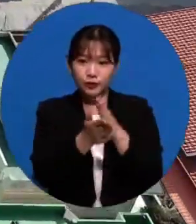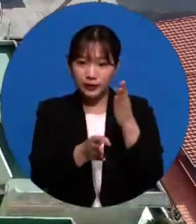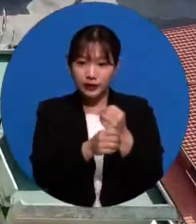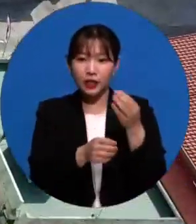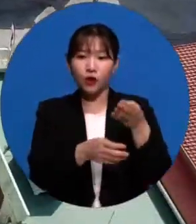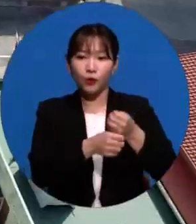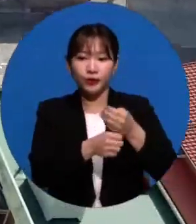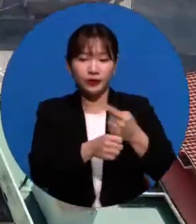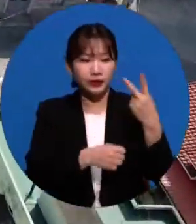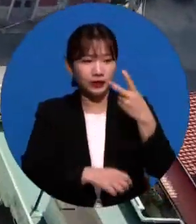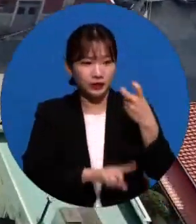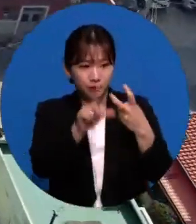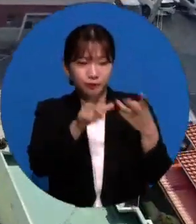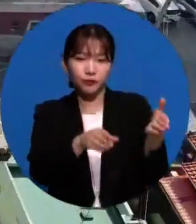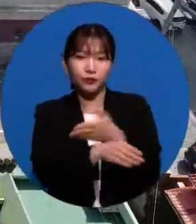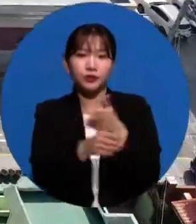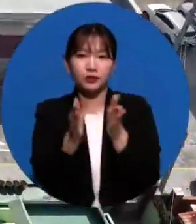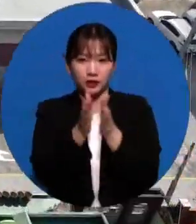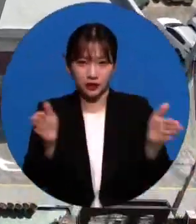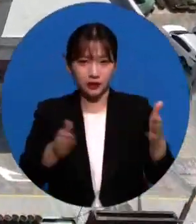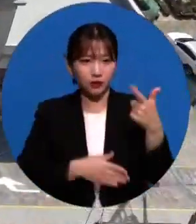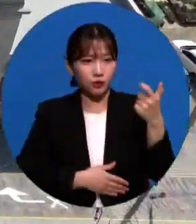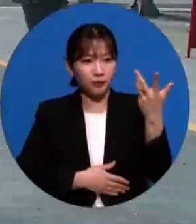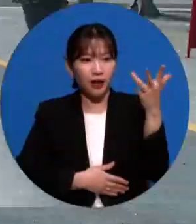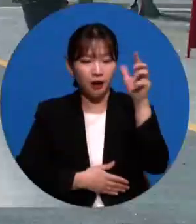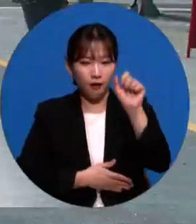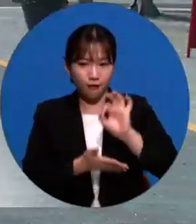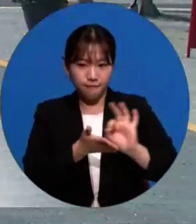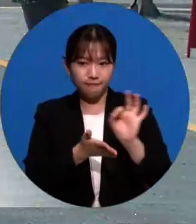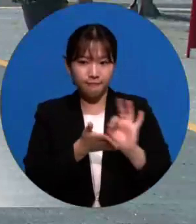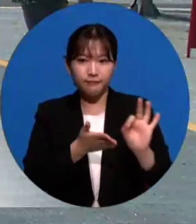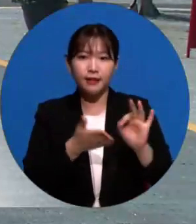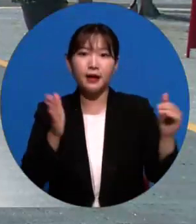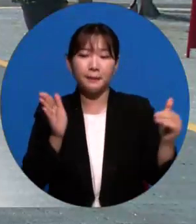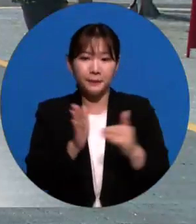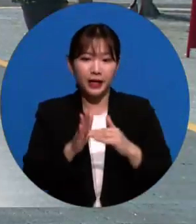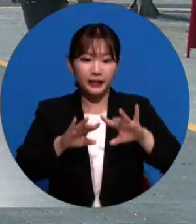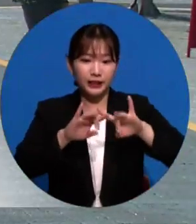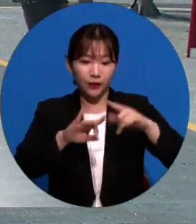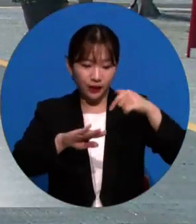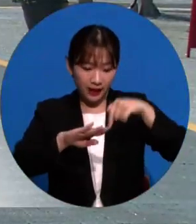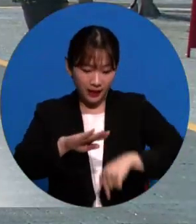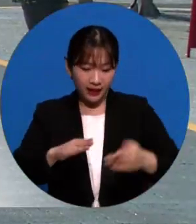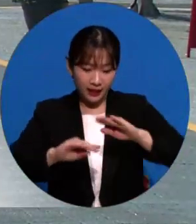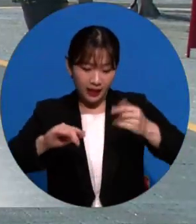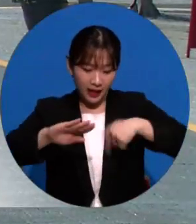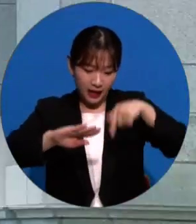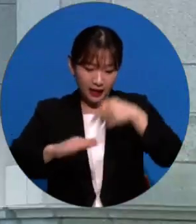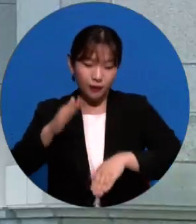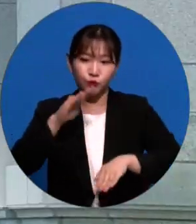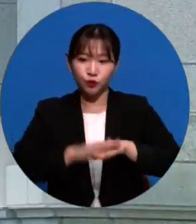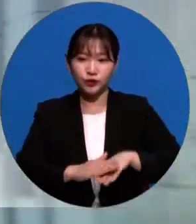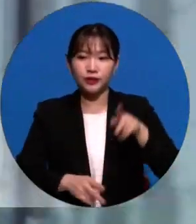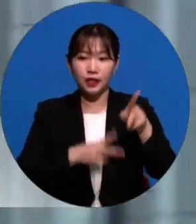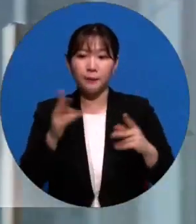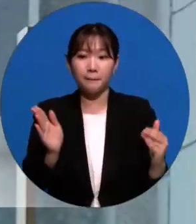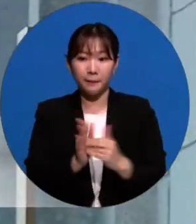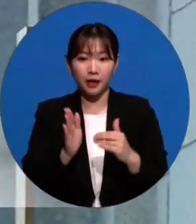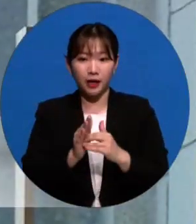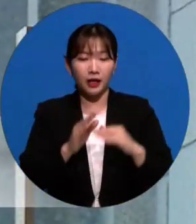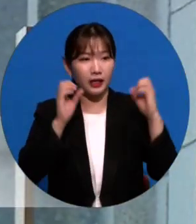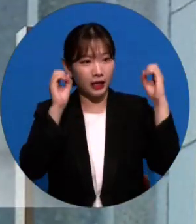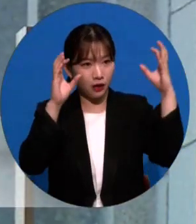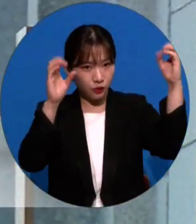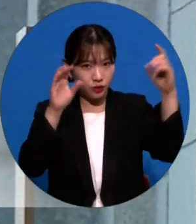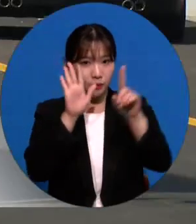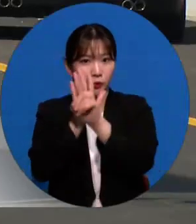지난 2020년부터 68억 원을 투입해 마친 전기통신 지중화 사업을 비롯해 가로등과